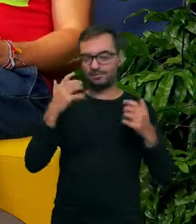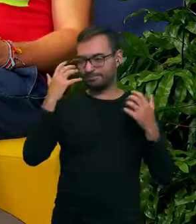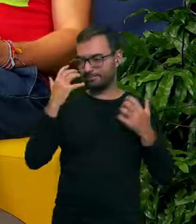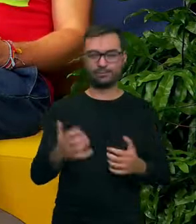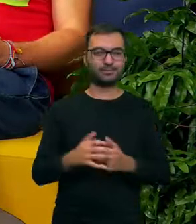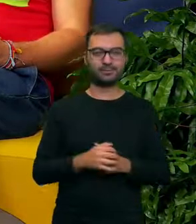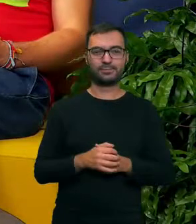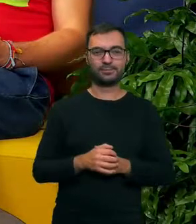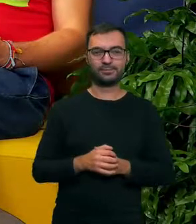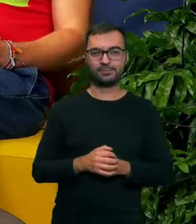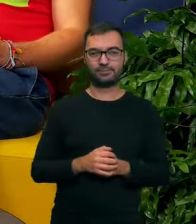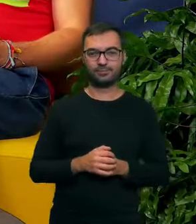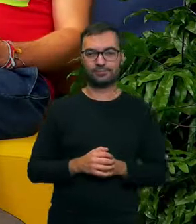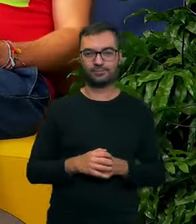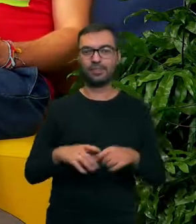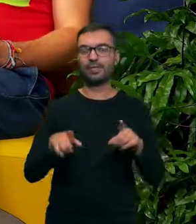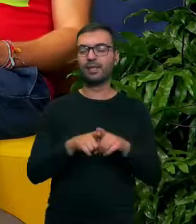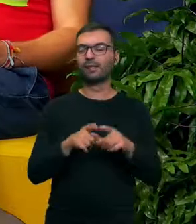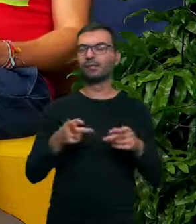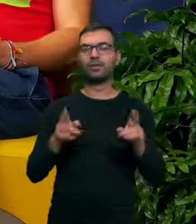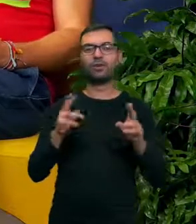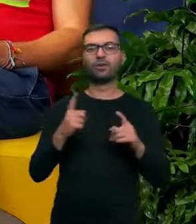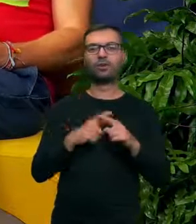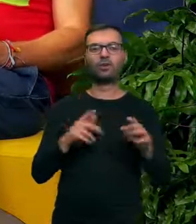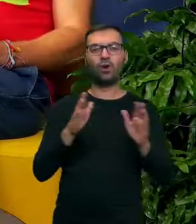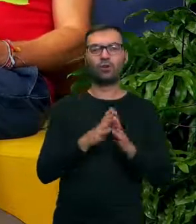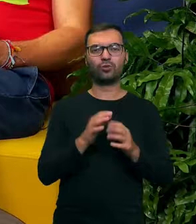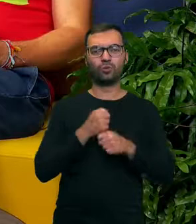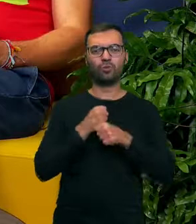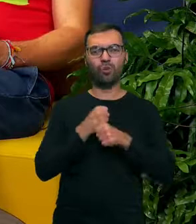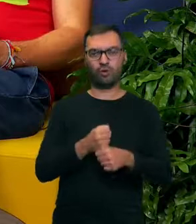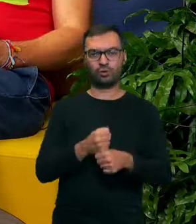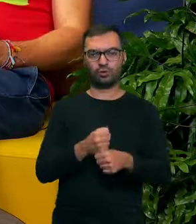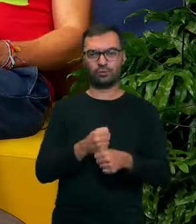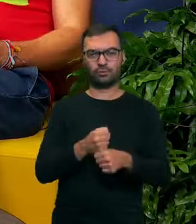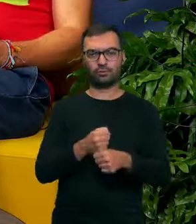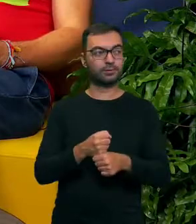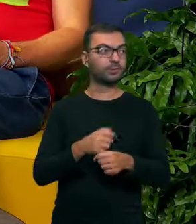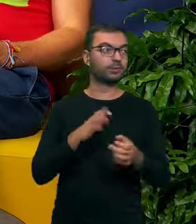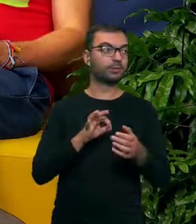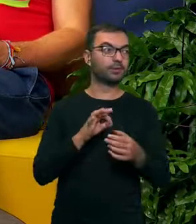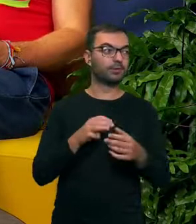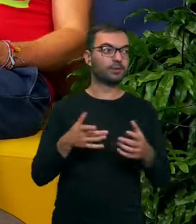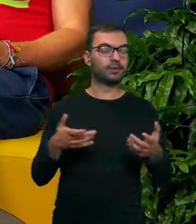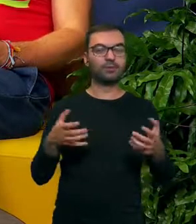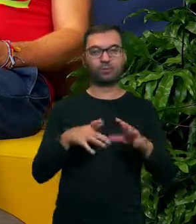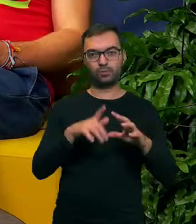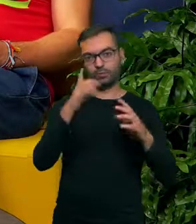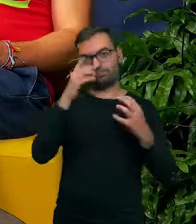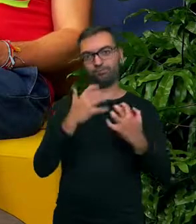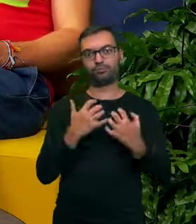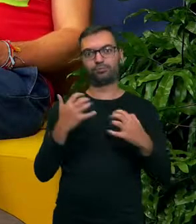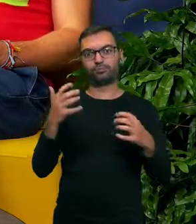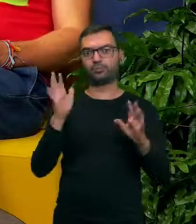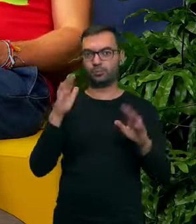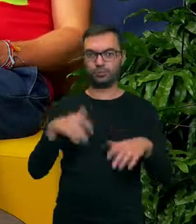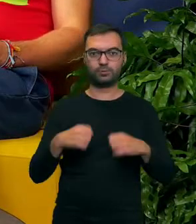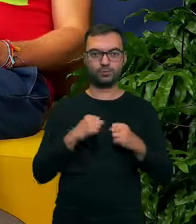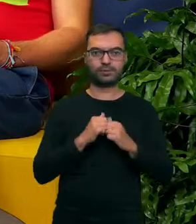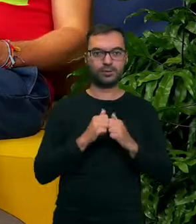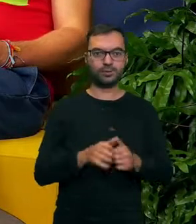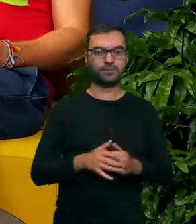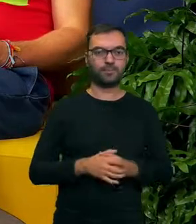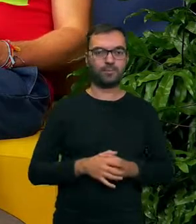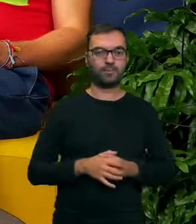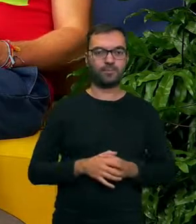tyczy sceny w kościele, jakby pogrzebu. No taka scena zbiorowa z takim tłumem to jest z pewnością spore wyzwanie